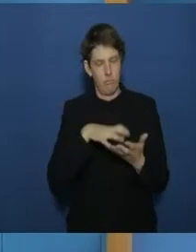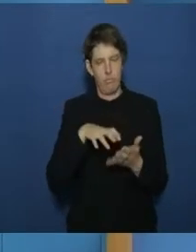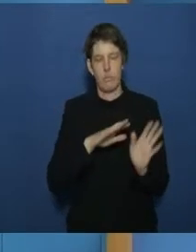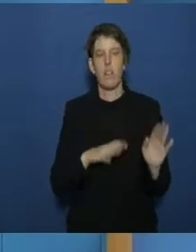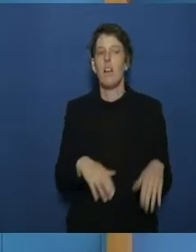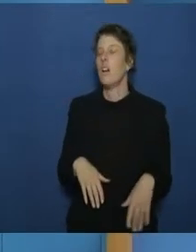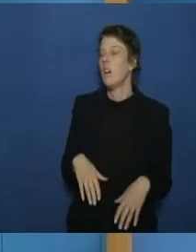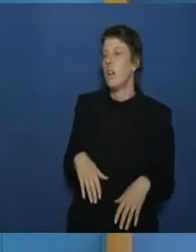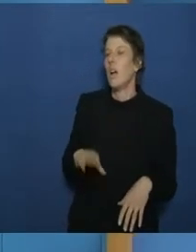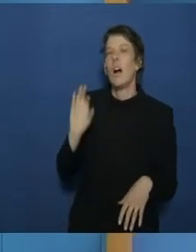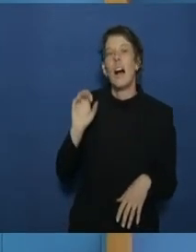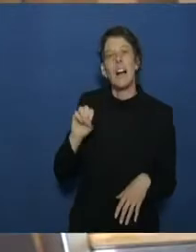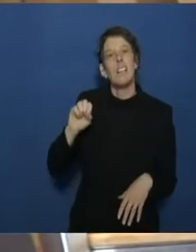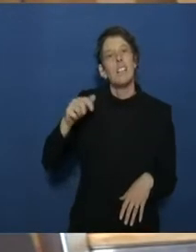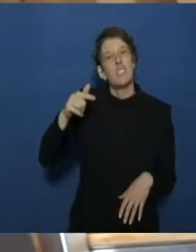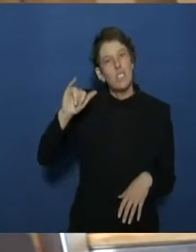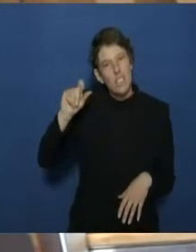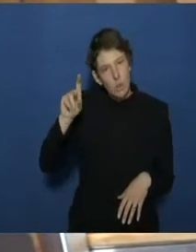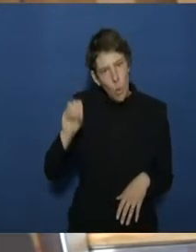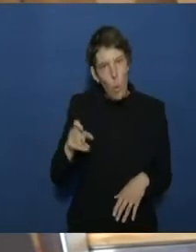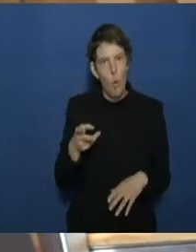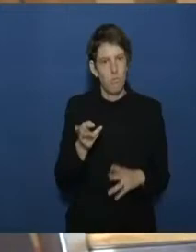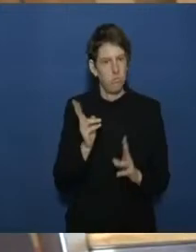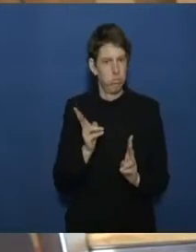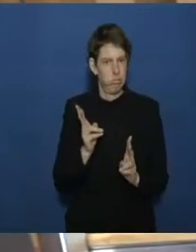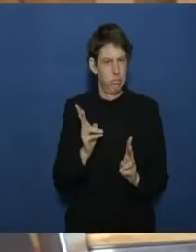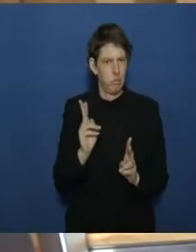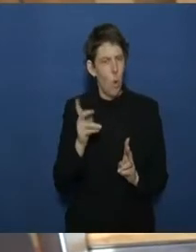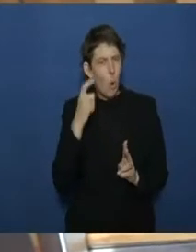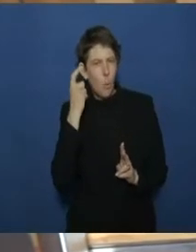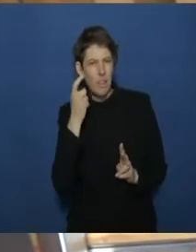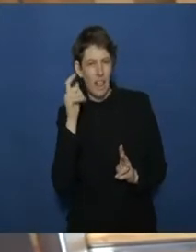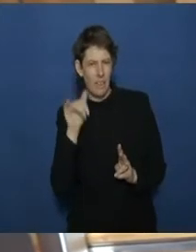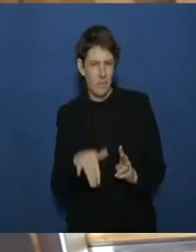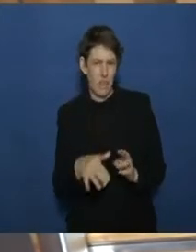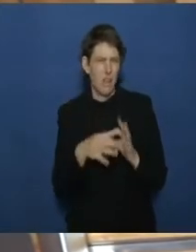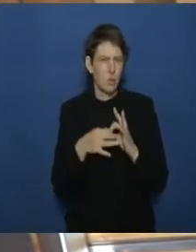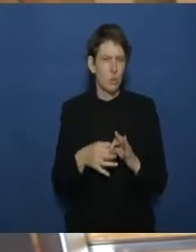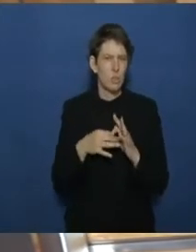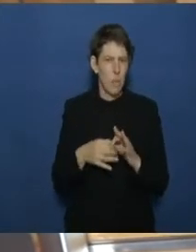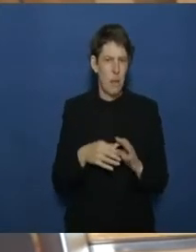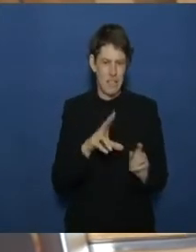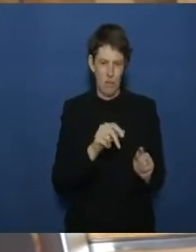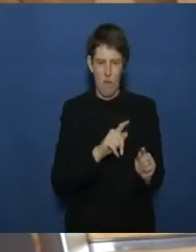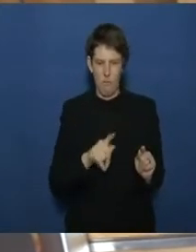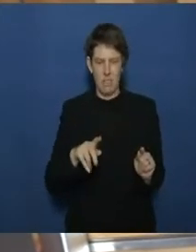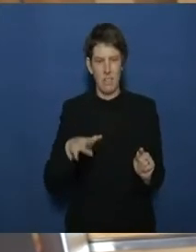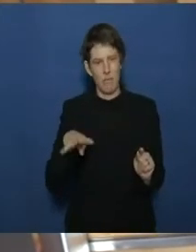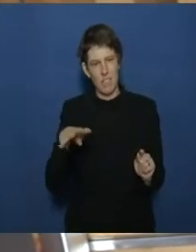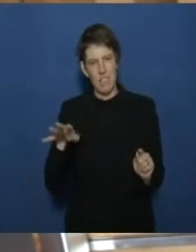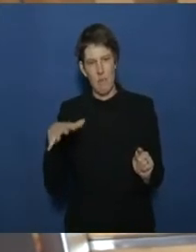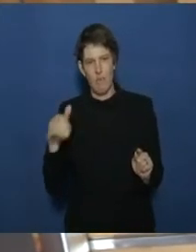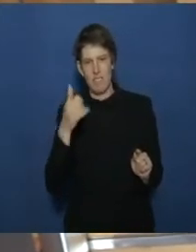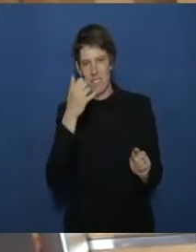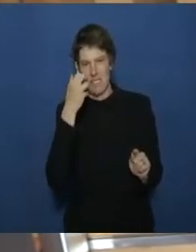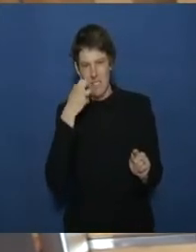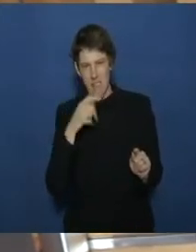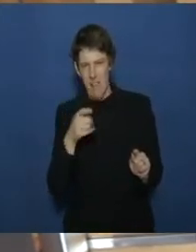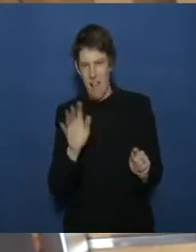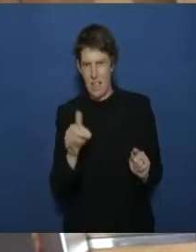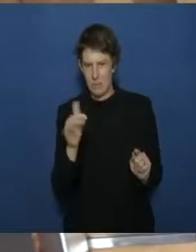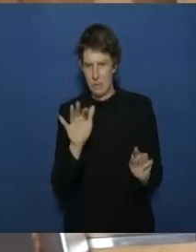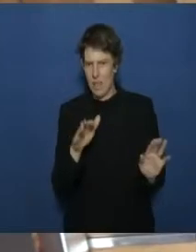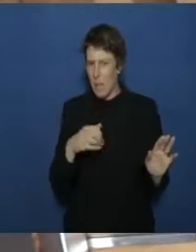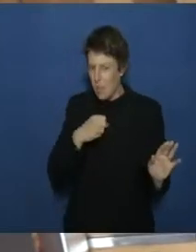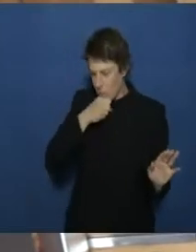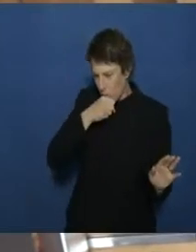Alles gut. Bei der STIKO gibt es ja nach wie vor massive Bedenken, was die Zulassung für 12, 14, 15-Jährige... Können Sie vielleicht das Mikrofon ein bisschen so richten,